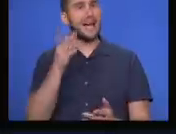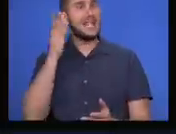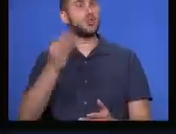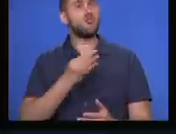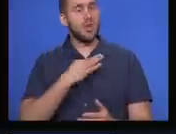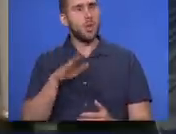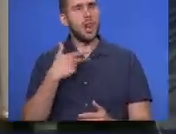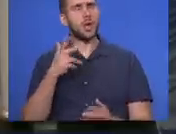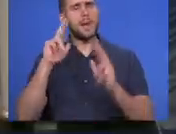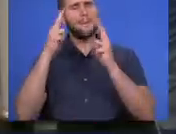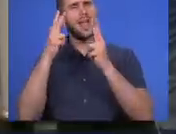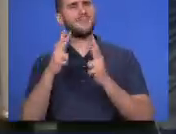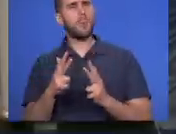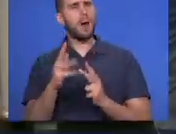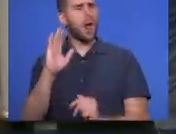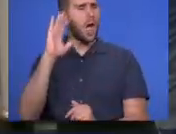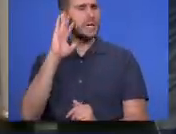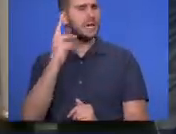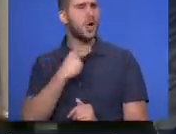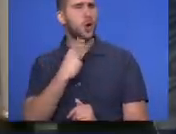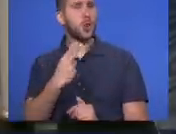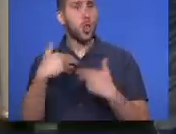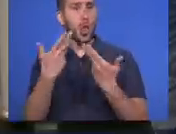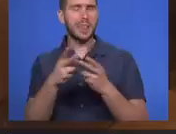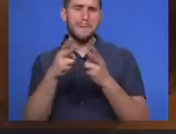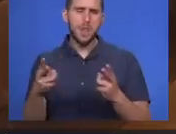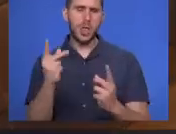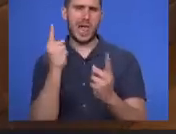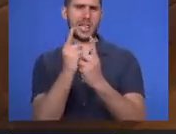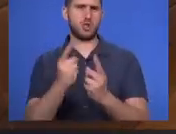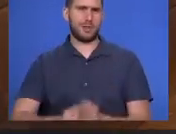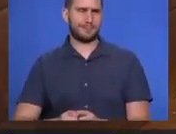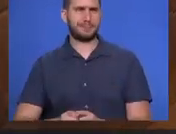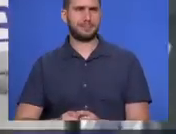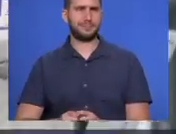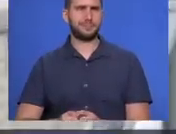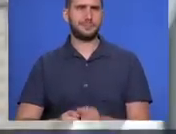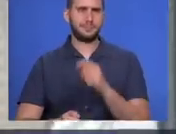להיות פלטפורמה להאזנה קולית שנותנת גם פתרון להנגשה.